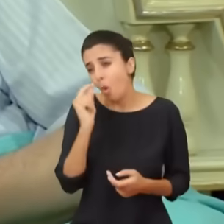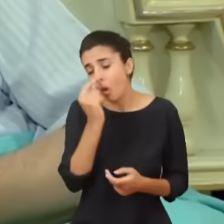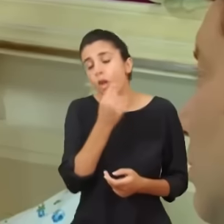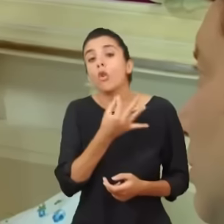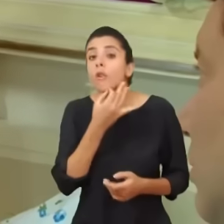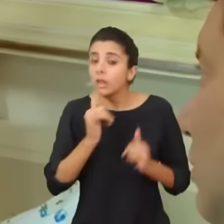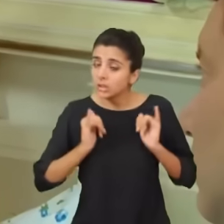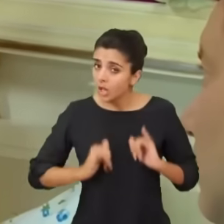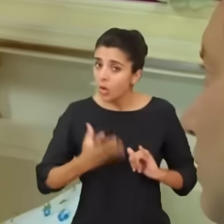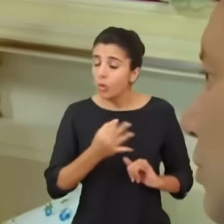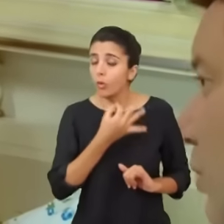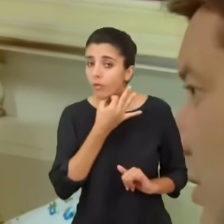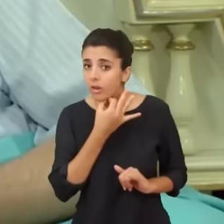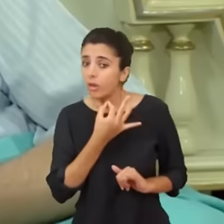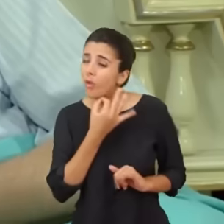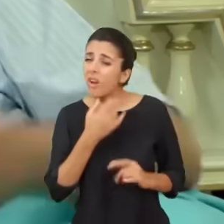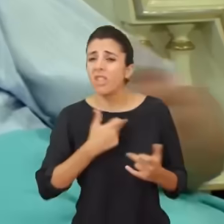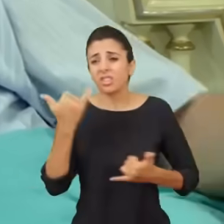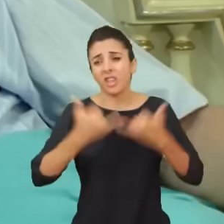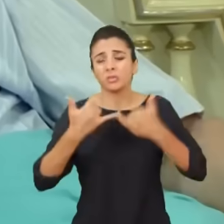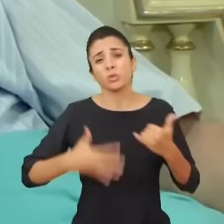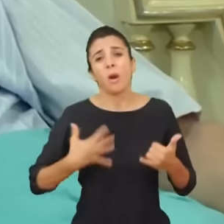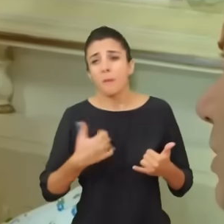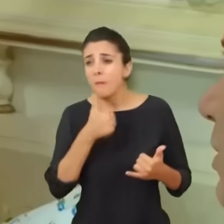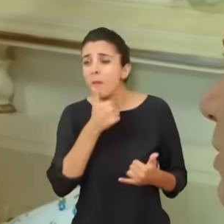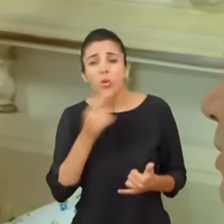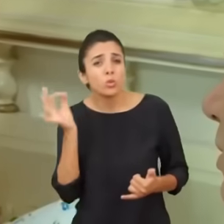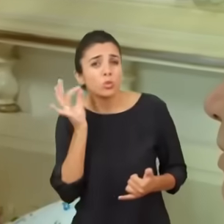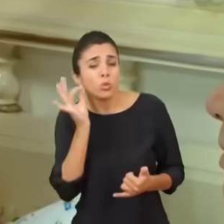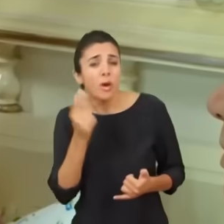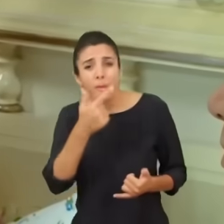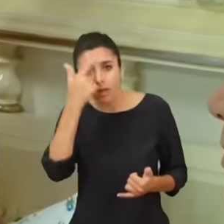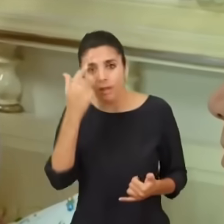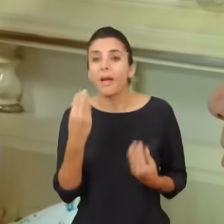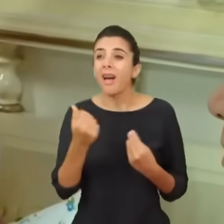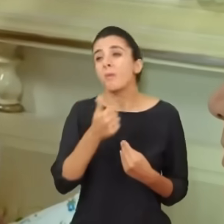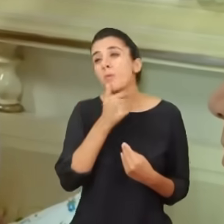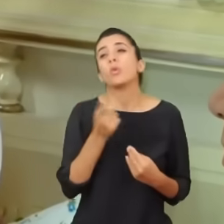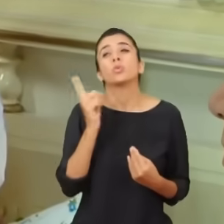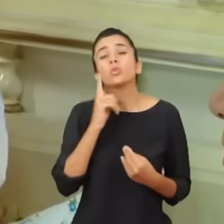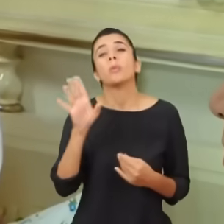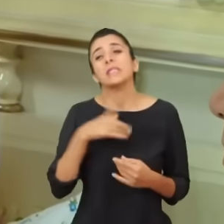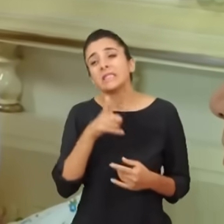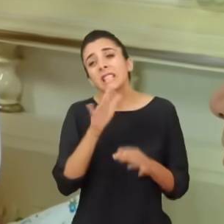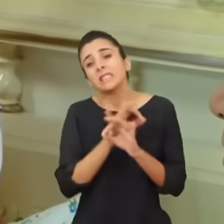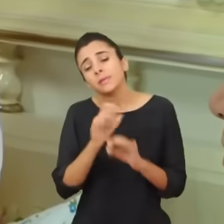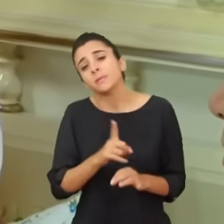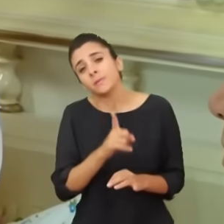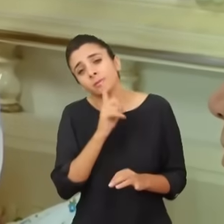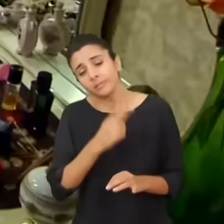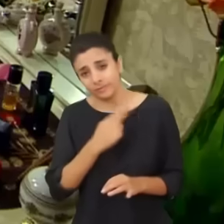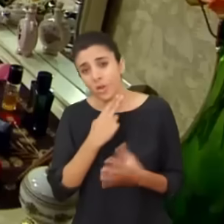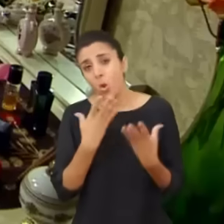musun? Lütfen tartışmayalım, bak babamlar duyacak. İyi, babanlar duymasın. Aman sessiz olalım. Hiçbir şey söylemeyelim